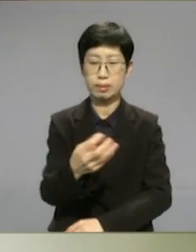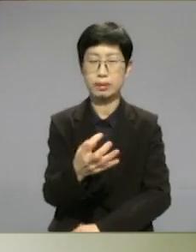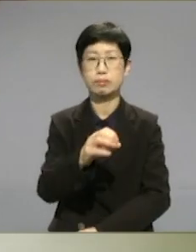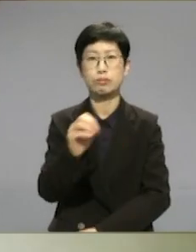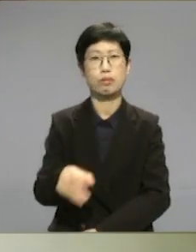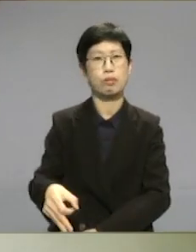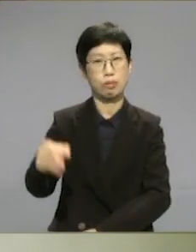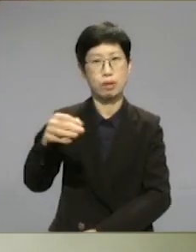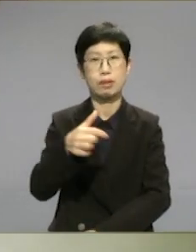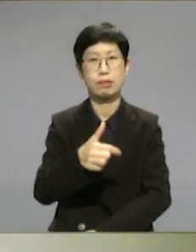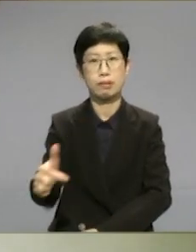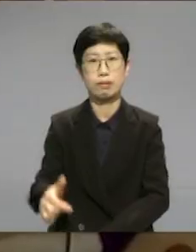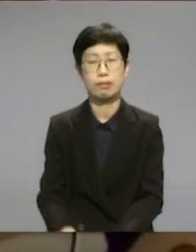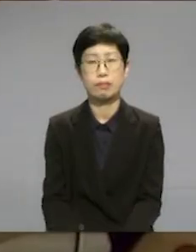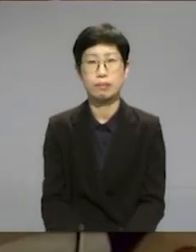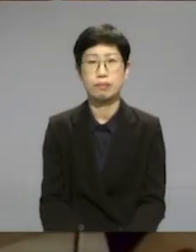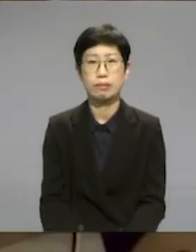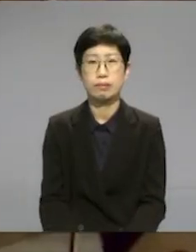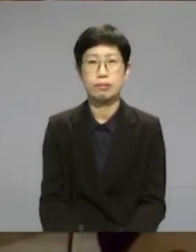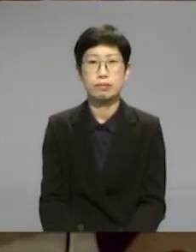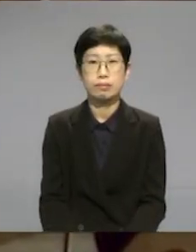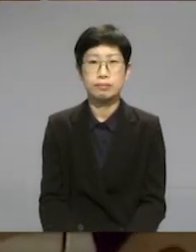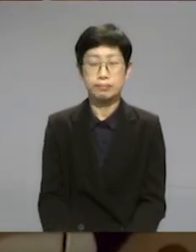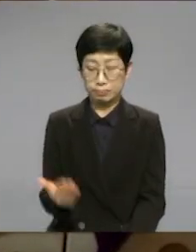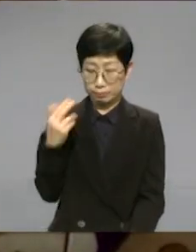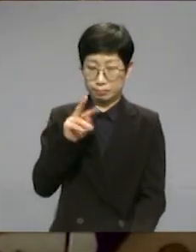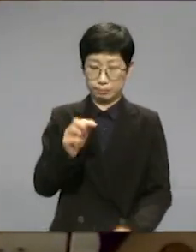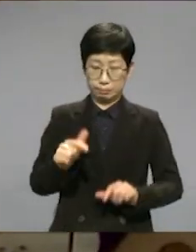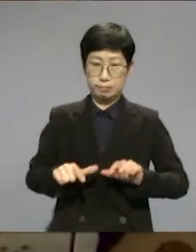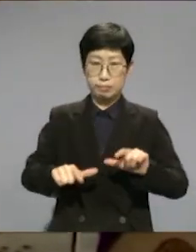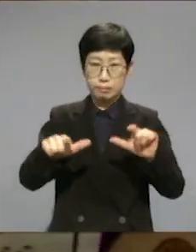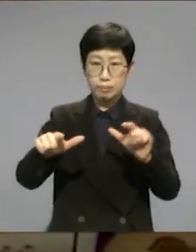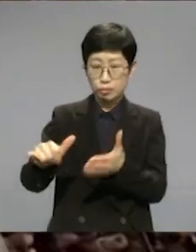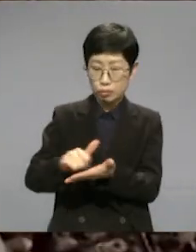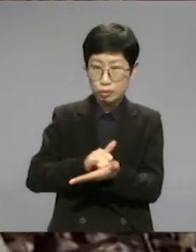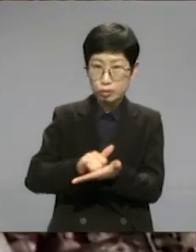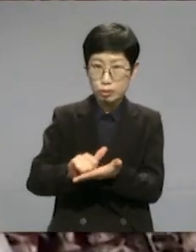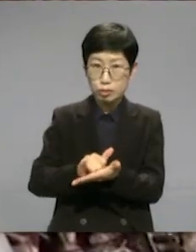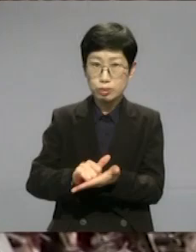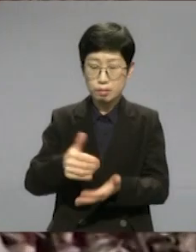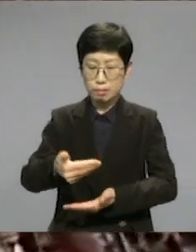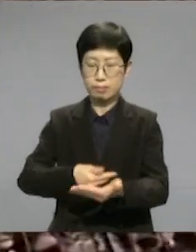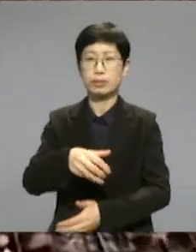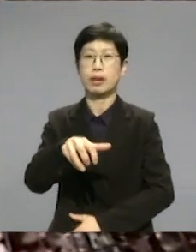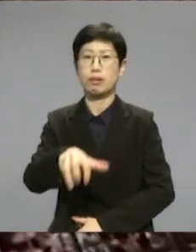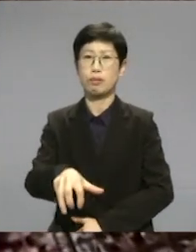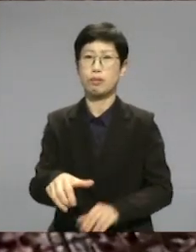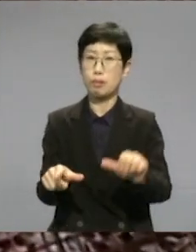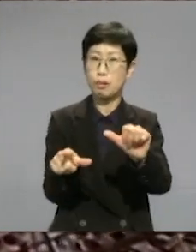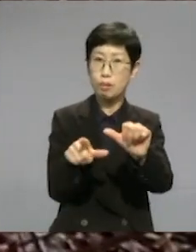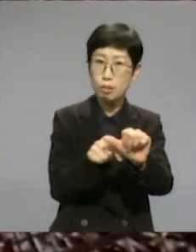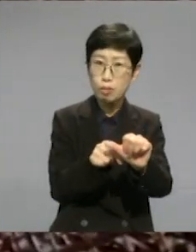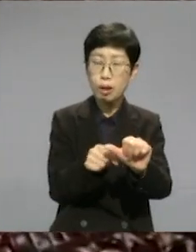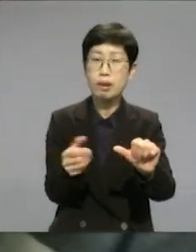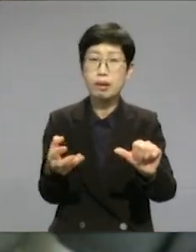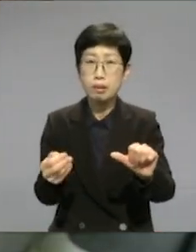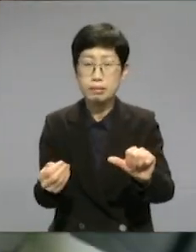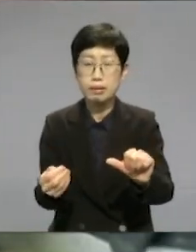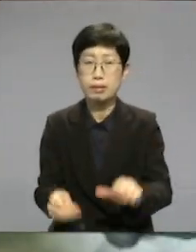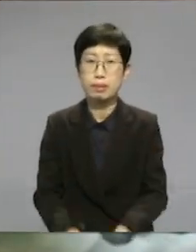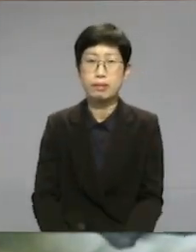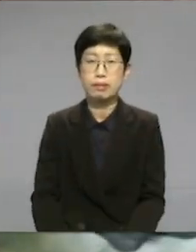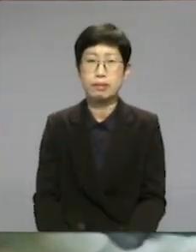140% 급등했습니다. 지난 26일 뉴욕 국제선물거래소의 5월 인도분 코코아